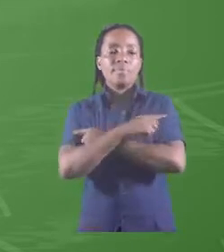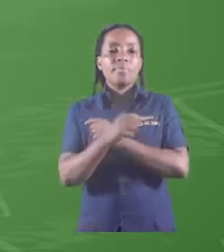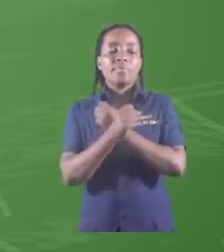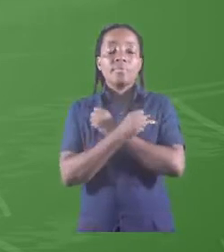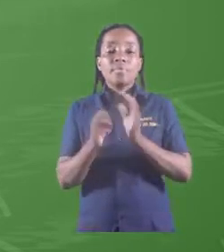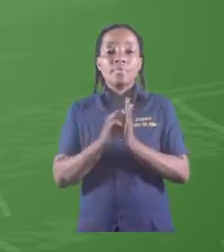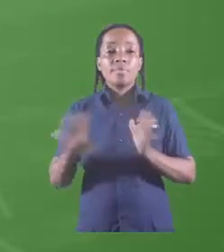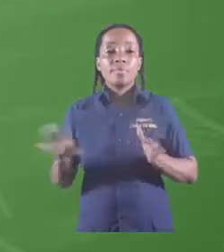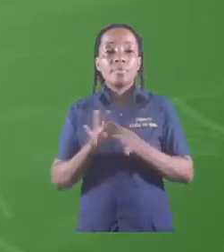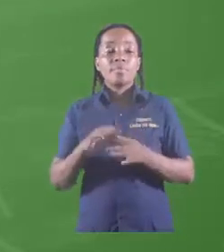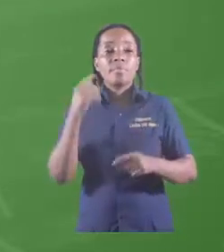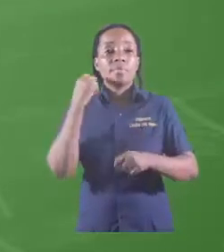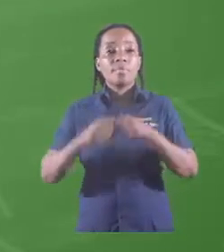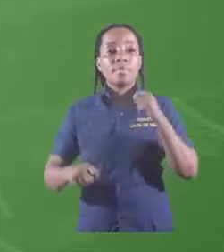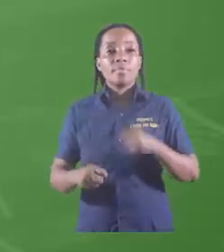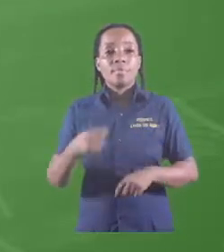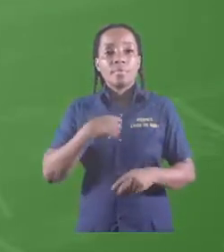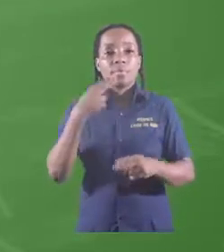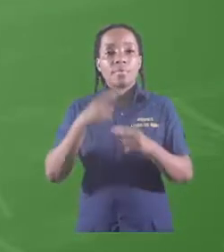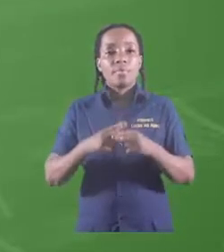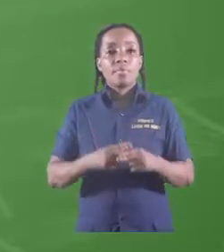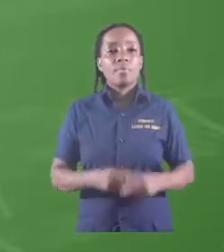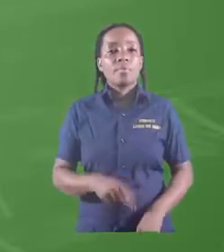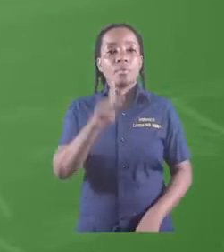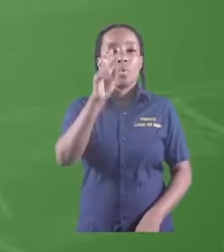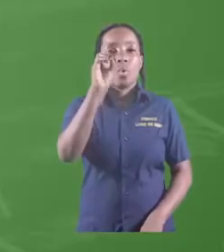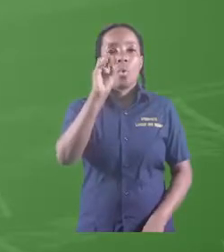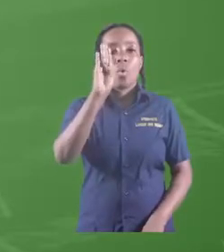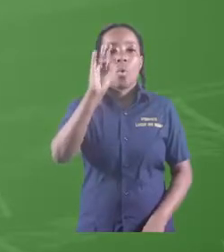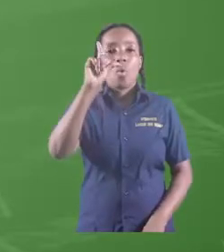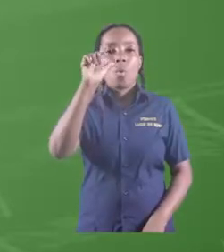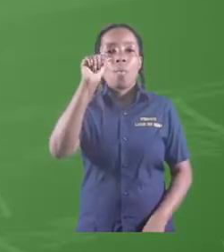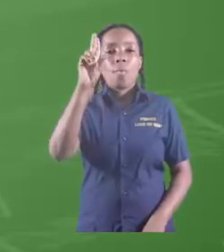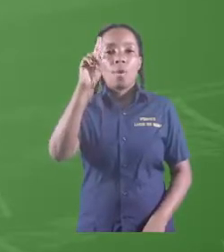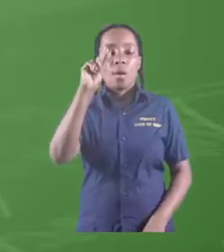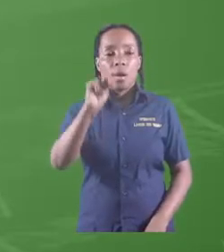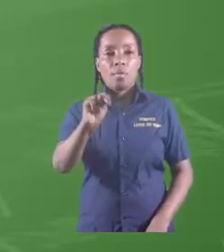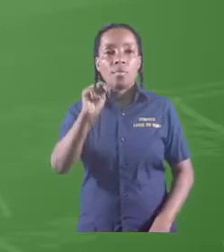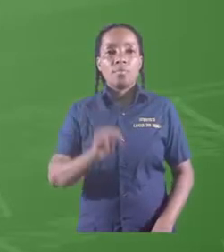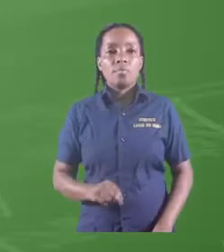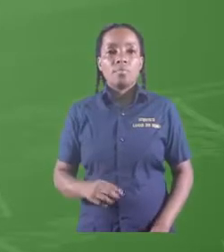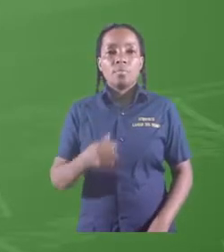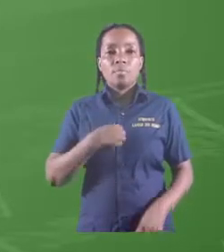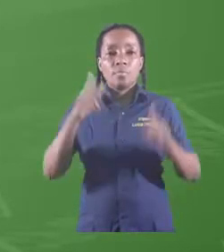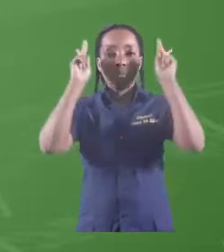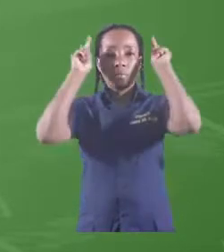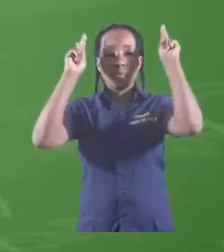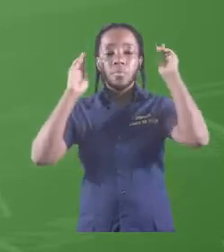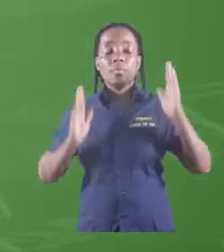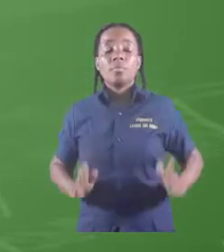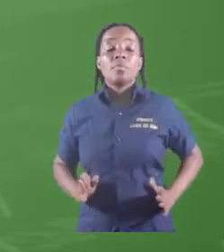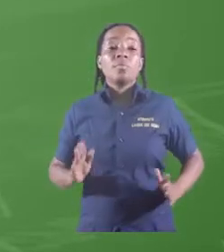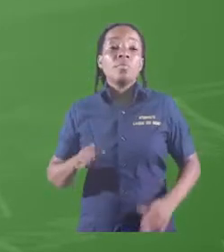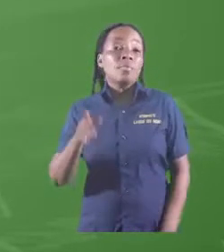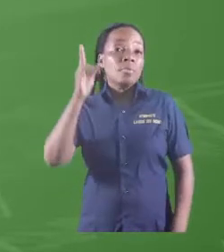Bonjour chers élèves de terminale. Je suis Coblan Honorine, professeur d'histoire et